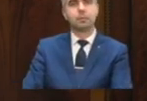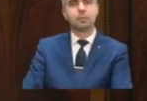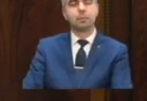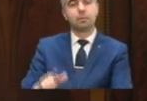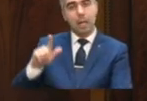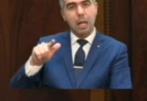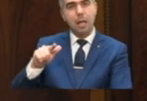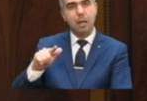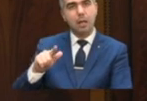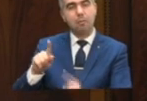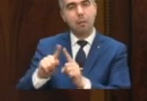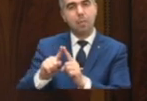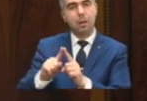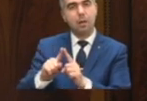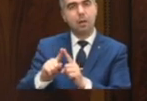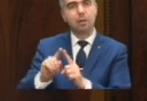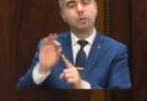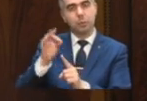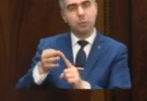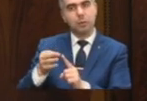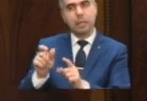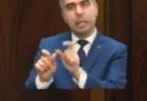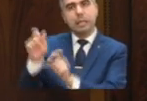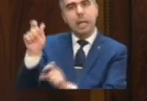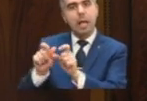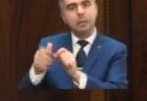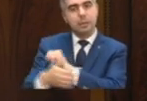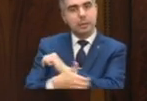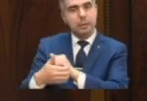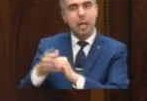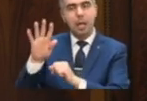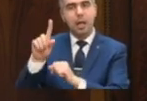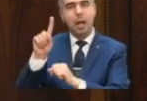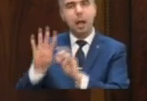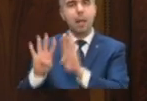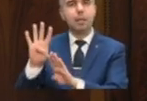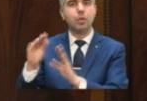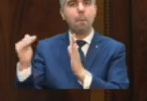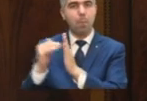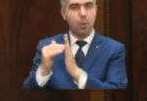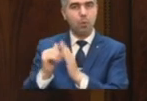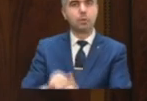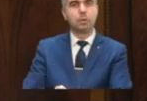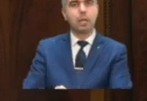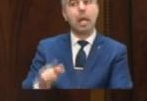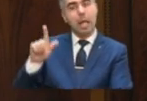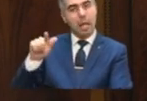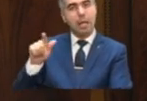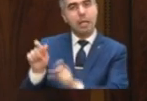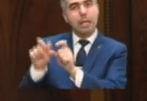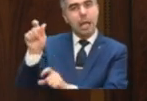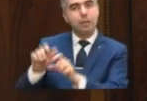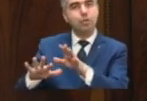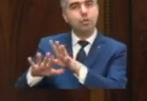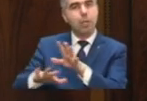كاين سكن اللي كيتجاوب مع الطبقه الهشه ديال 140 الف درهم، كاين سكن اللي كيتجاوب مع الطبقه